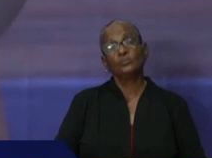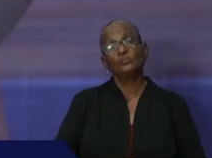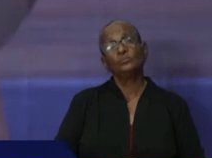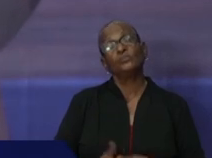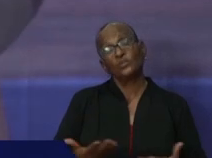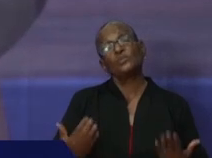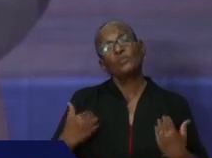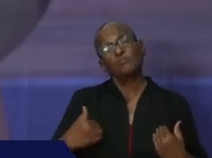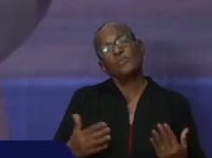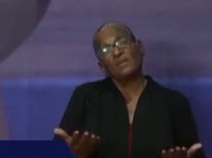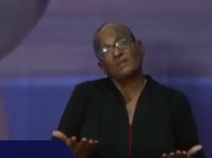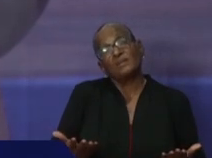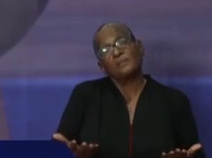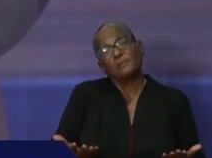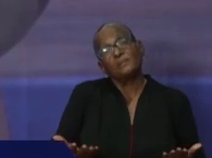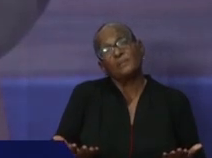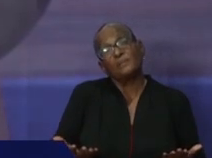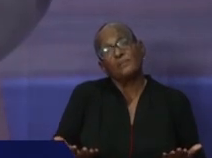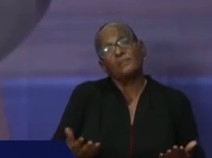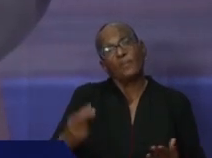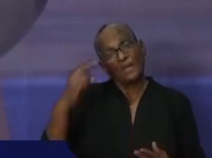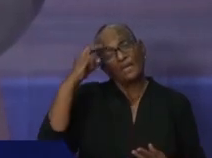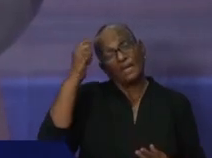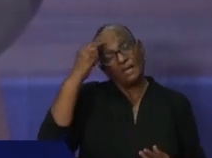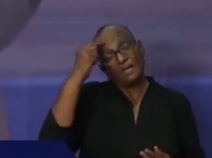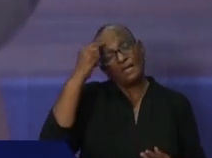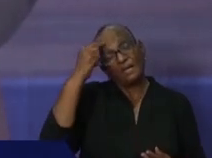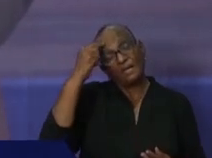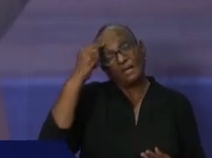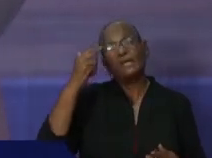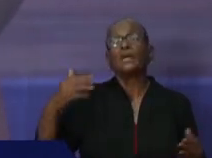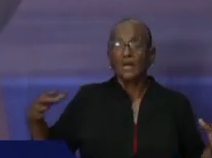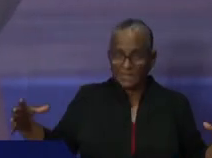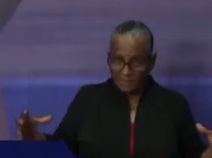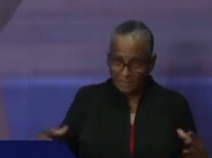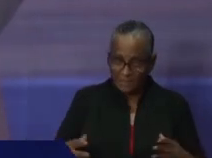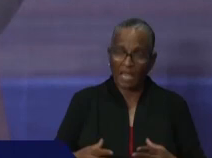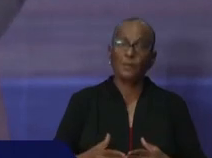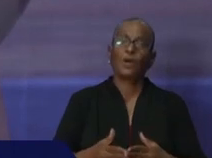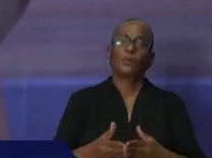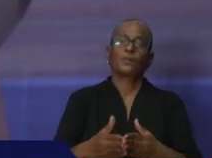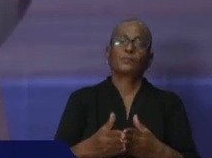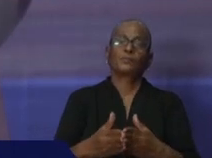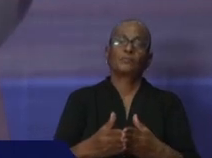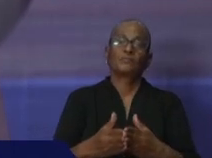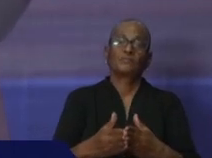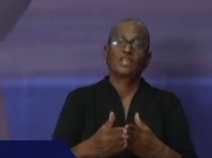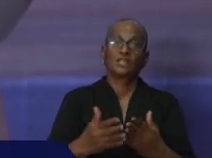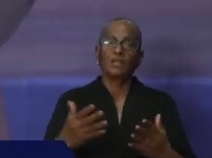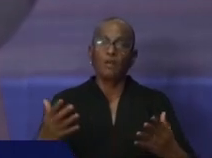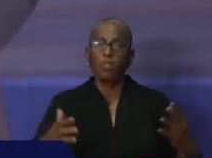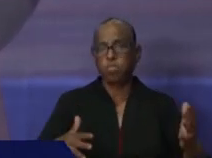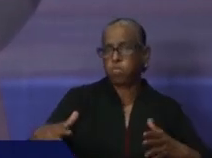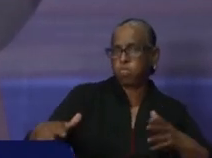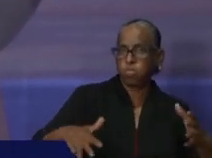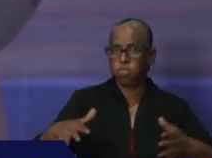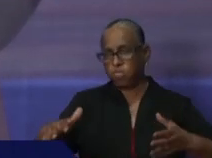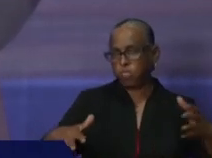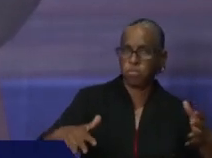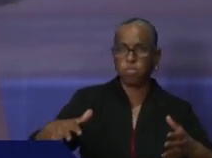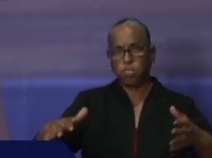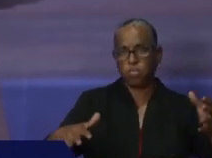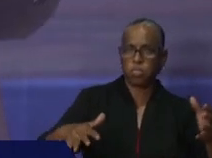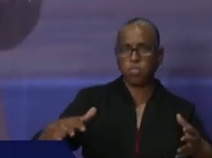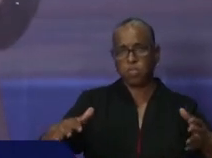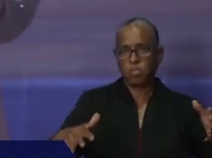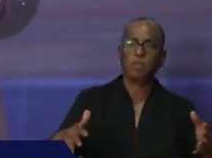Dus, mijn mensen, laten we rekening houden dat het samen, Udena Boto, het is onstuimig nu.